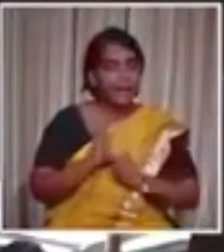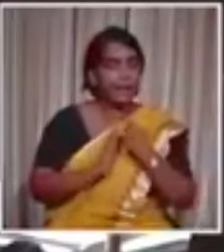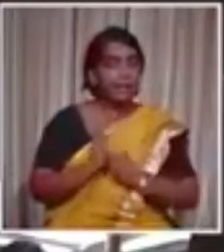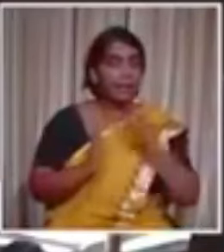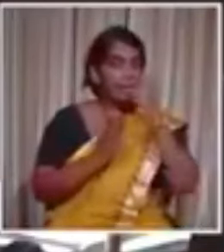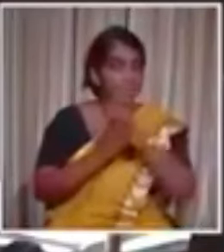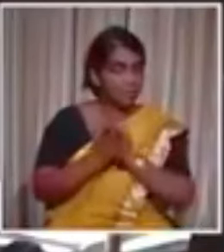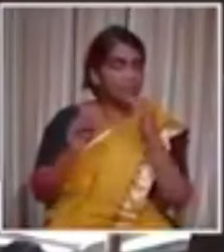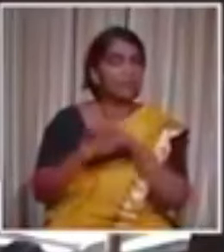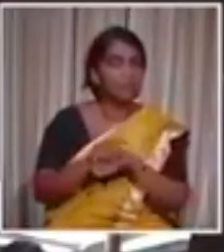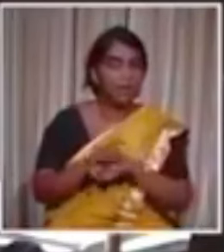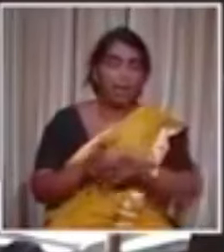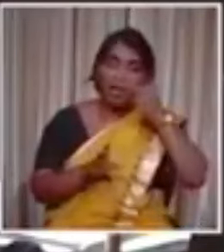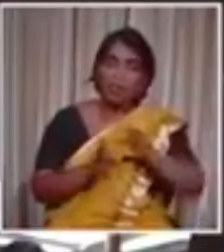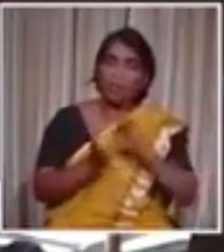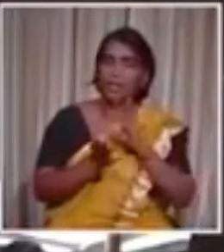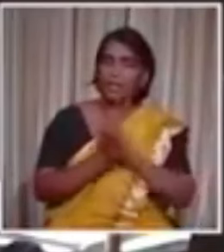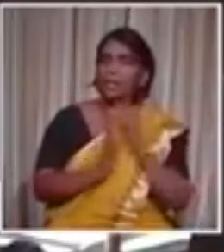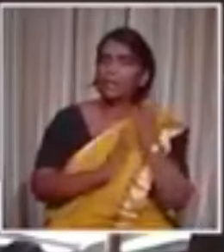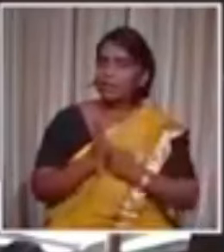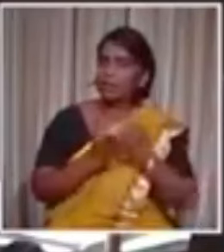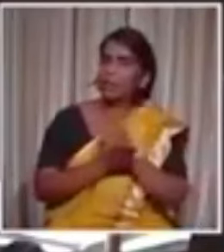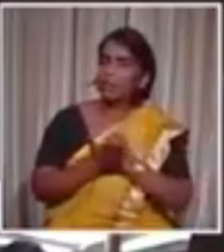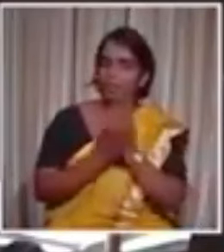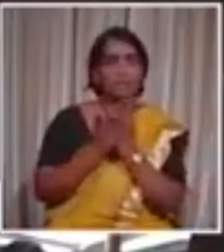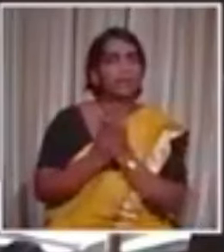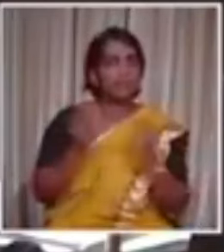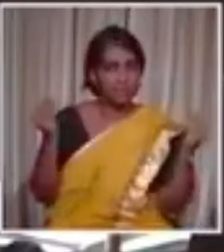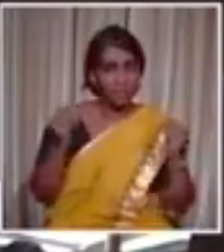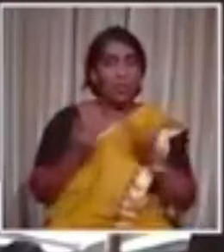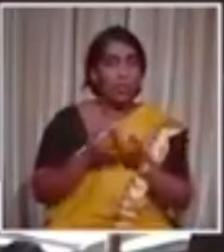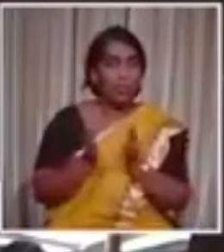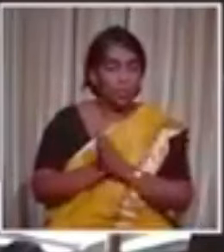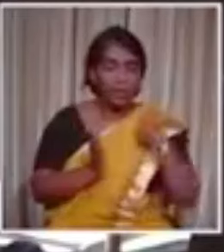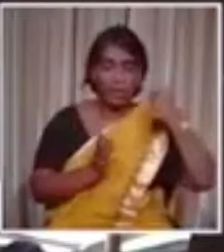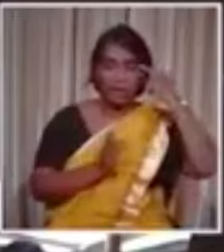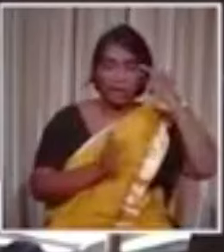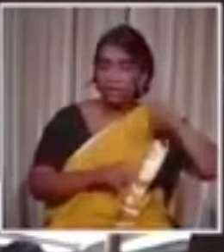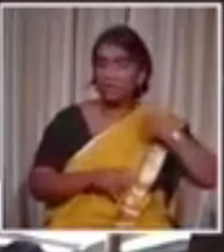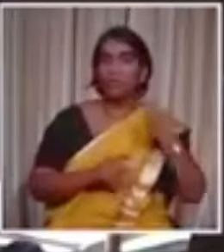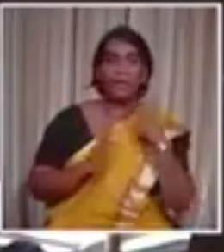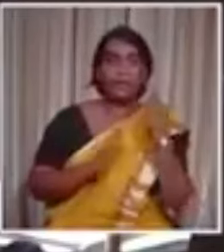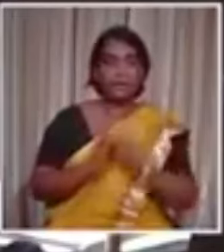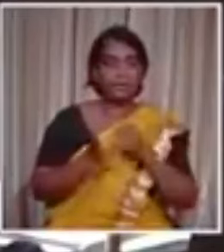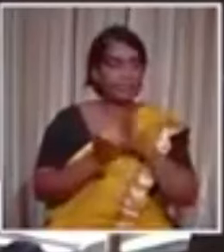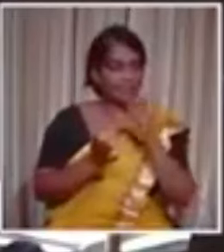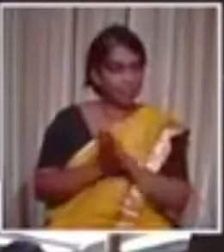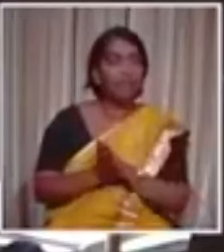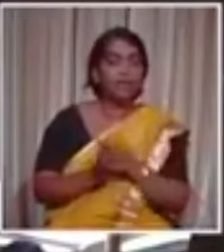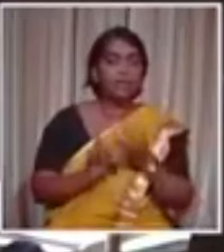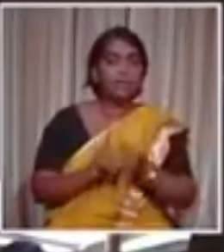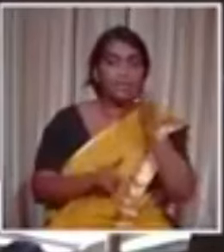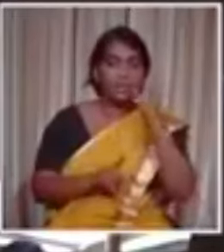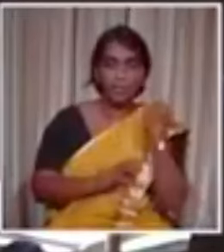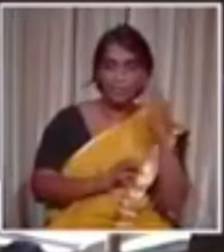ව්‍යවස්ථාදායක විසින් අනුමත කර තිබෙන නීති සියල්ල අවලංගු කොට තමන්ට සිතඟේ පරිදි නීති පැනවීමේ බලයක් හදිස්සි නීතියට ජනාධිපතිවරයාට